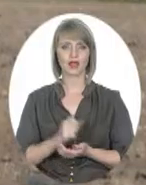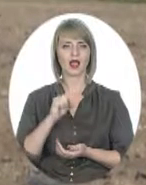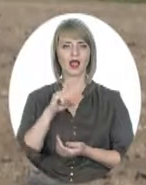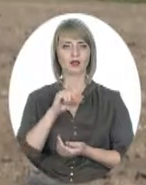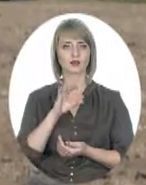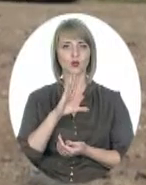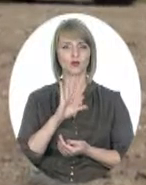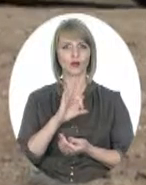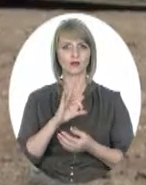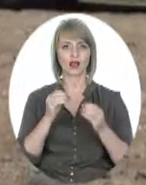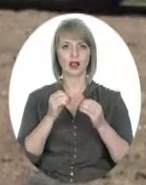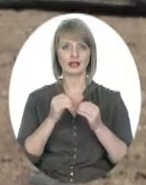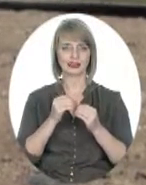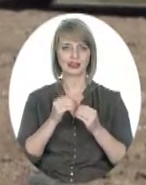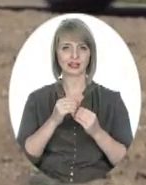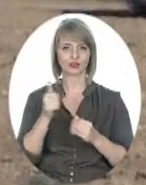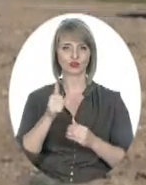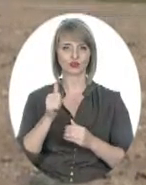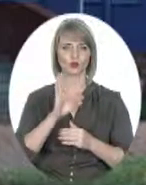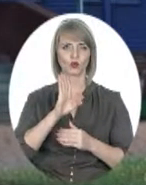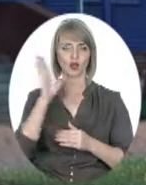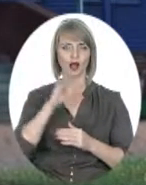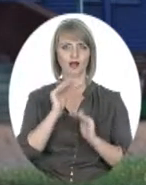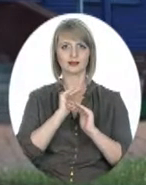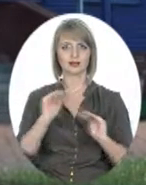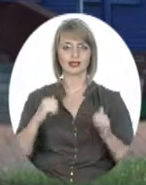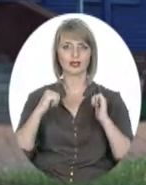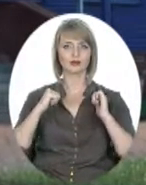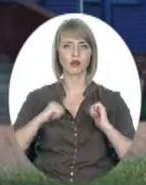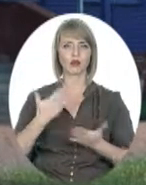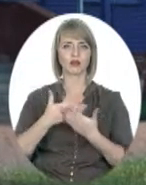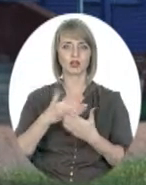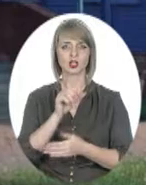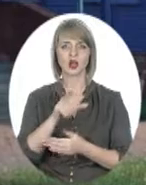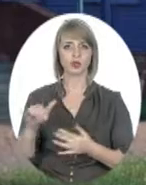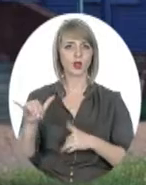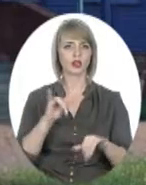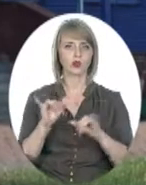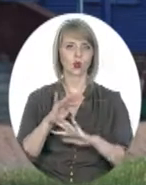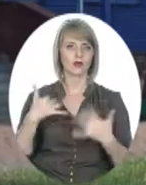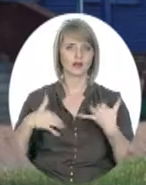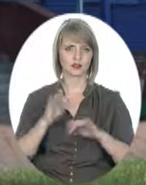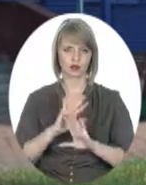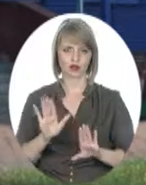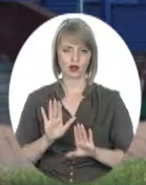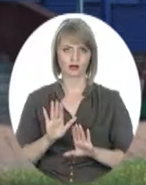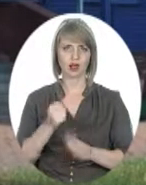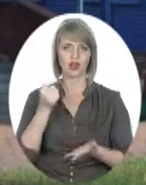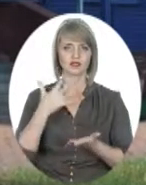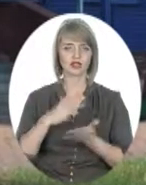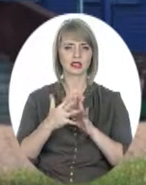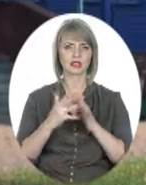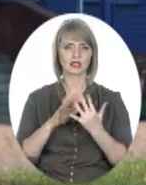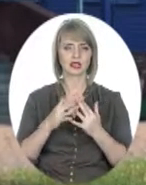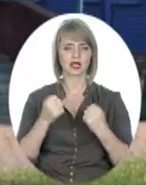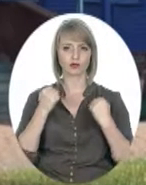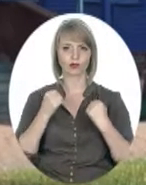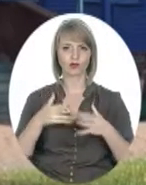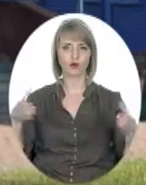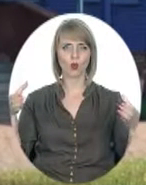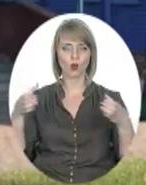Азова. 10 часов утра. Тихо, спокойно, и, кажется, люди никуда не спешат. В центре села –